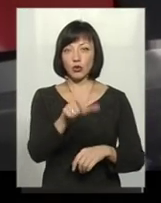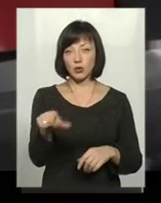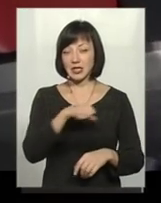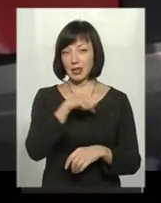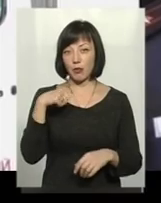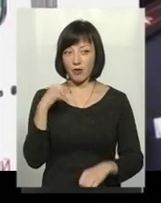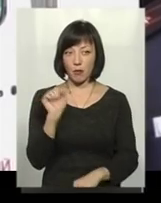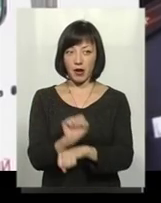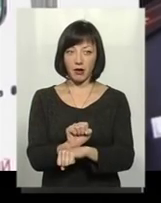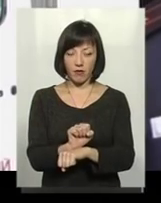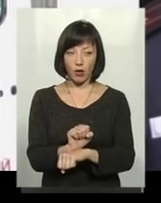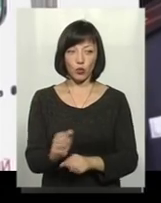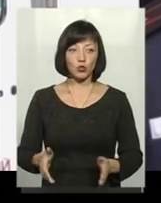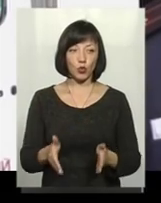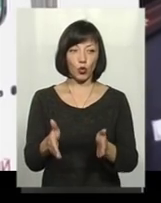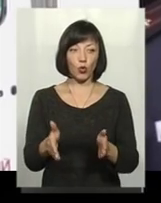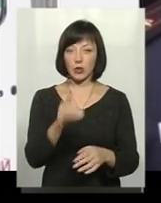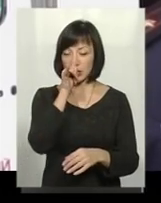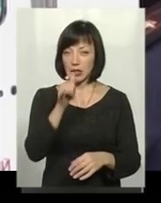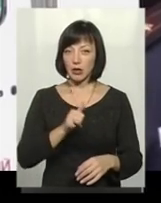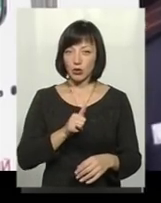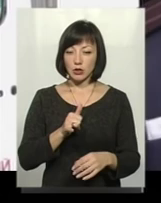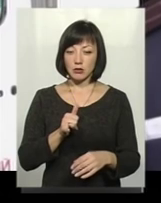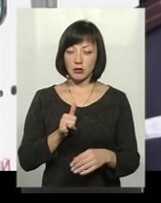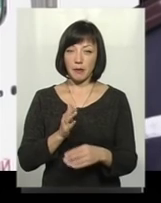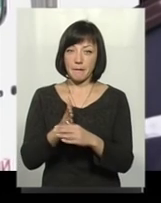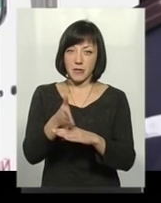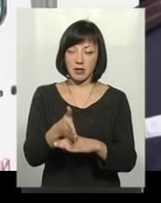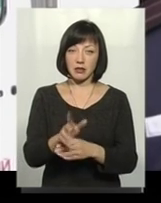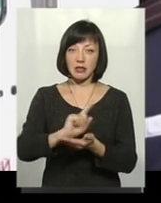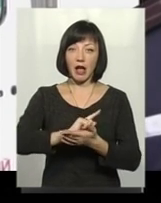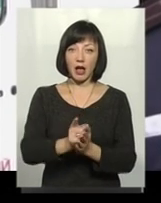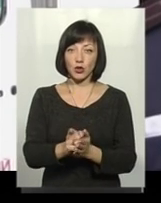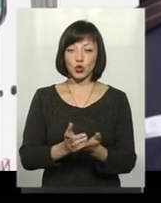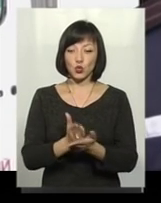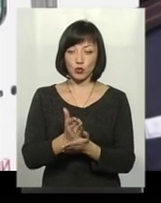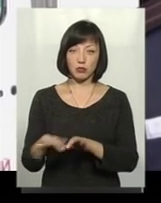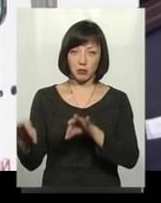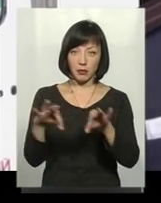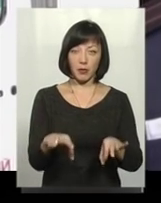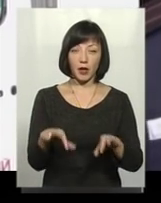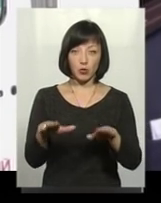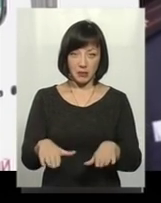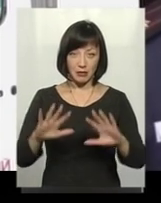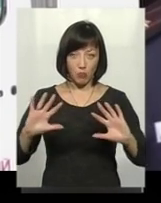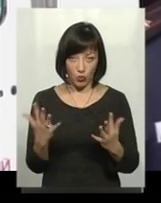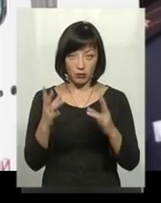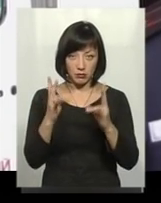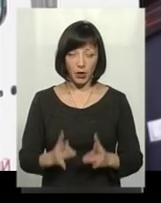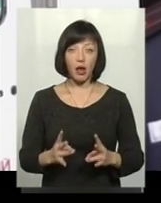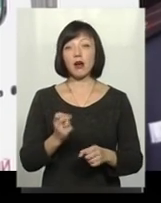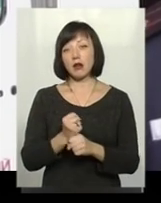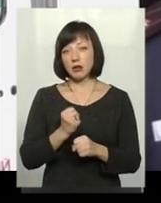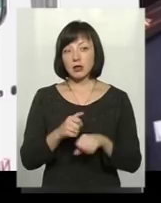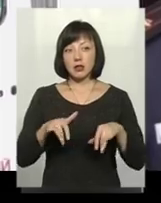самовільно перекривають дорогу, не даючи під'їзд екстреним службам до місця події, відповідно